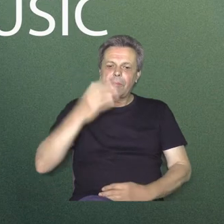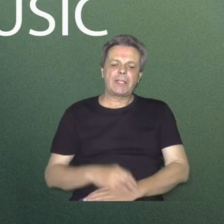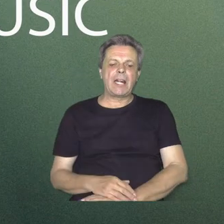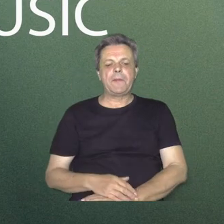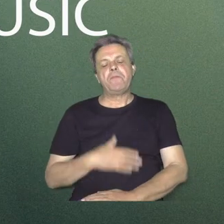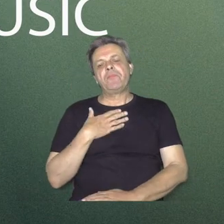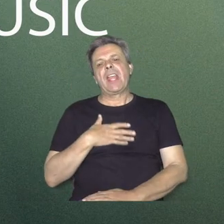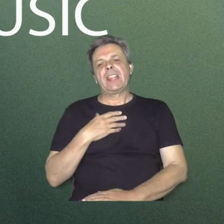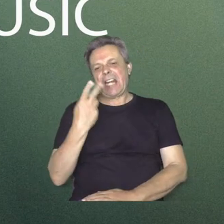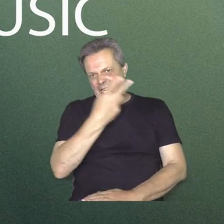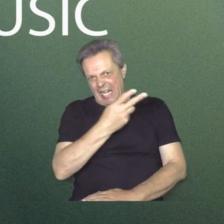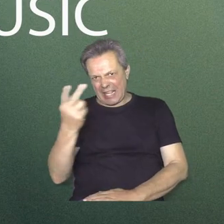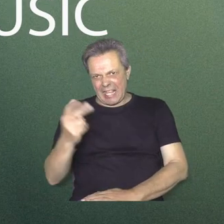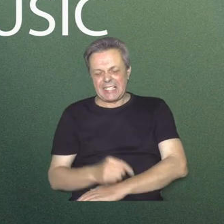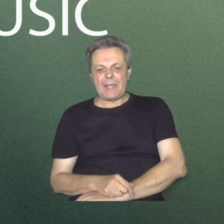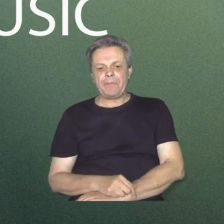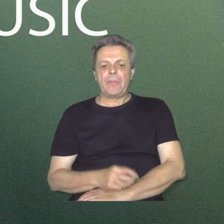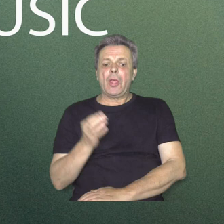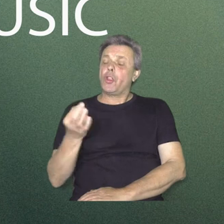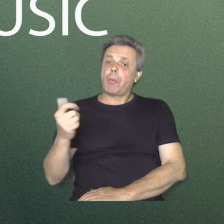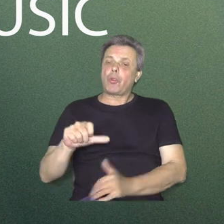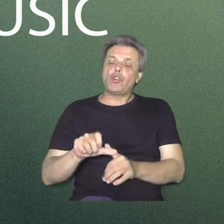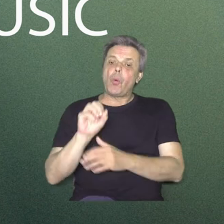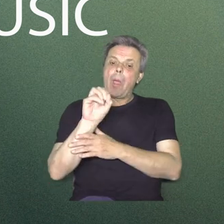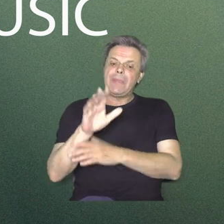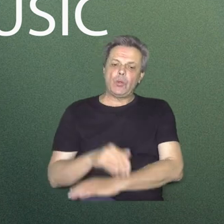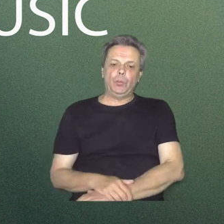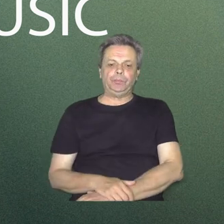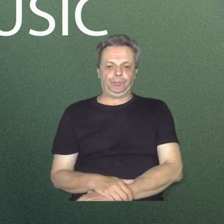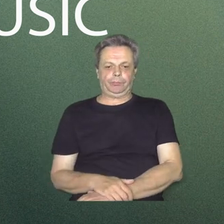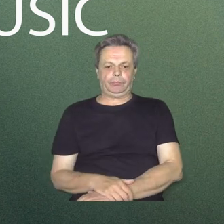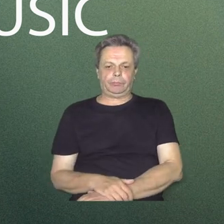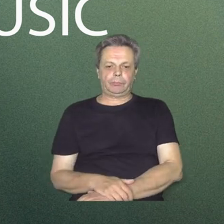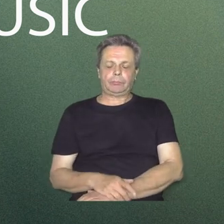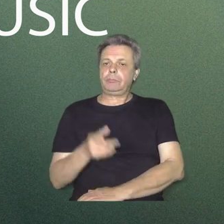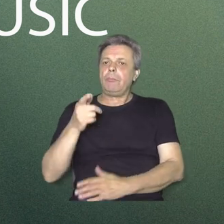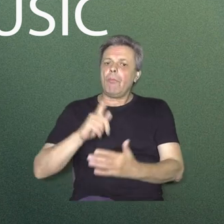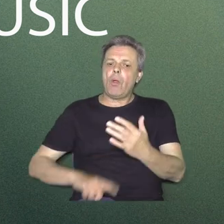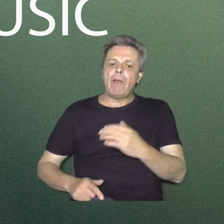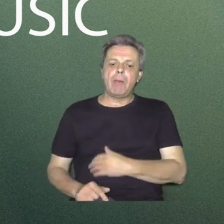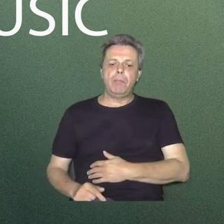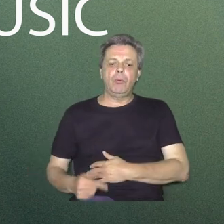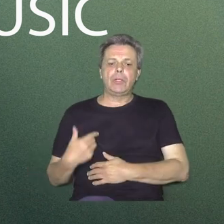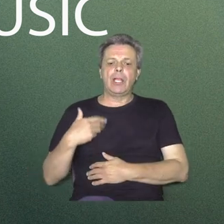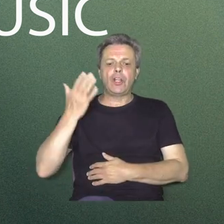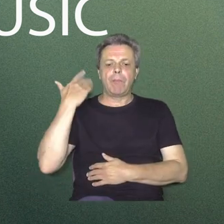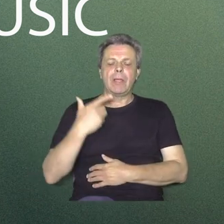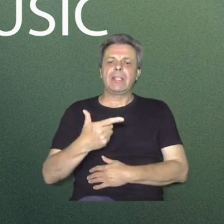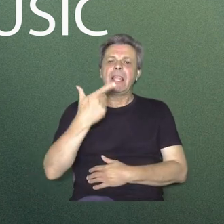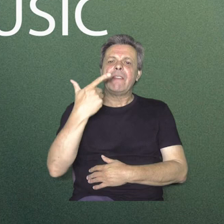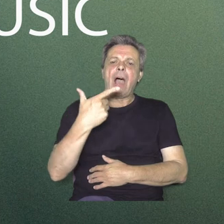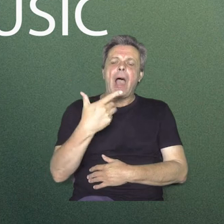Dobar dan, drage gledateljice i gledatelji. Dobro mi došli u emisiju. Ovaj puta će biti